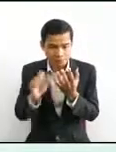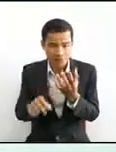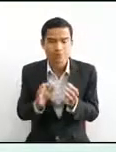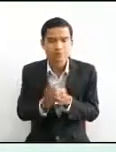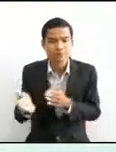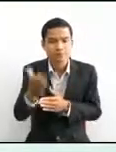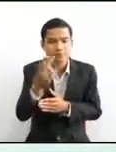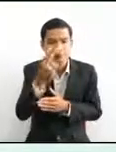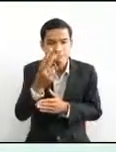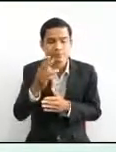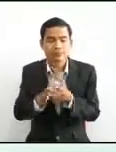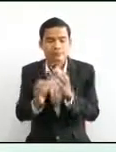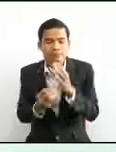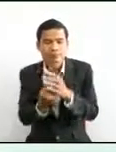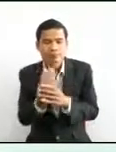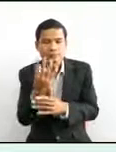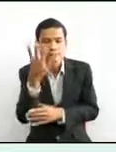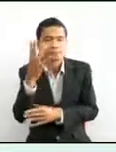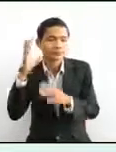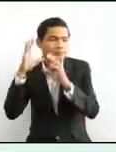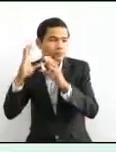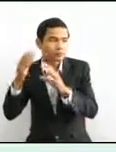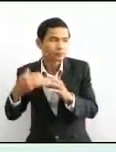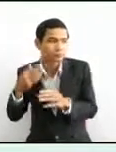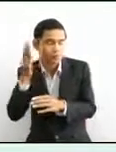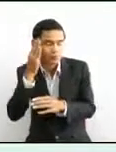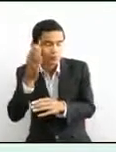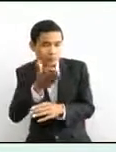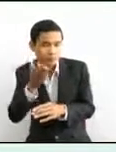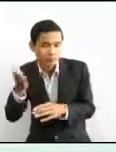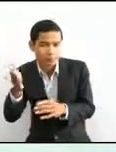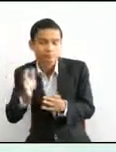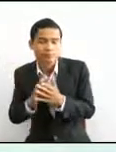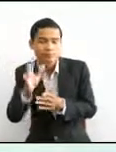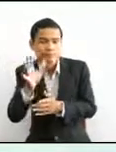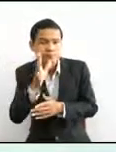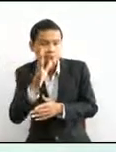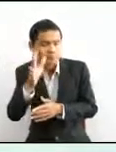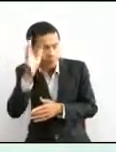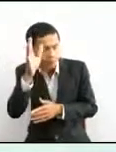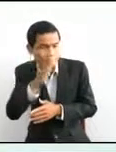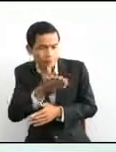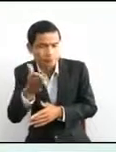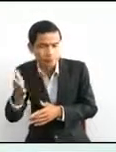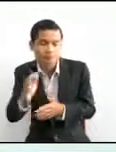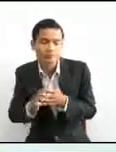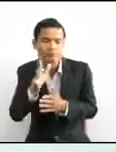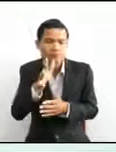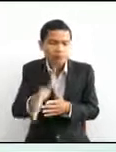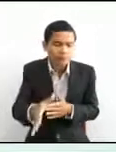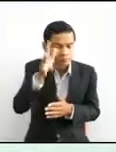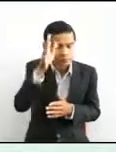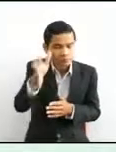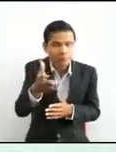khơi nè ná. Đâm đâm đông là con. Con thật lọc khơi vì một nế. À chìa mạ dương, tà dương, rứa có. Dây tà